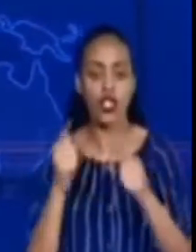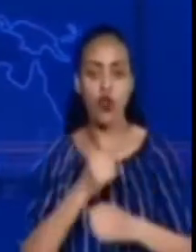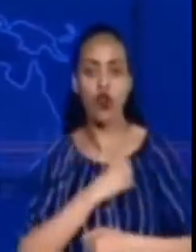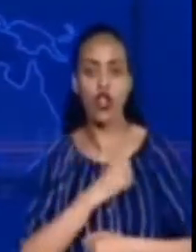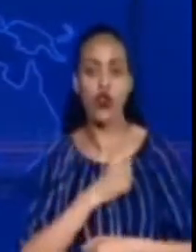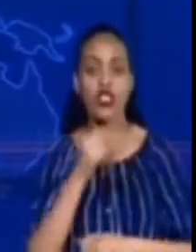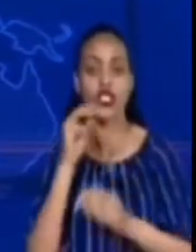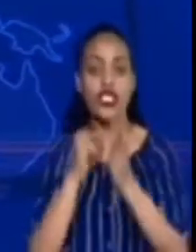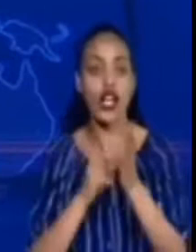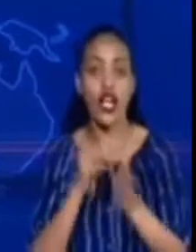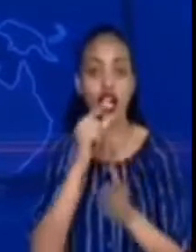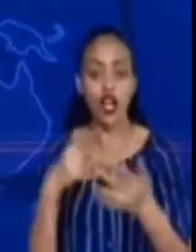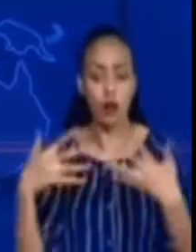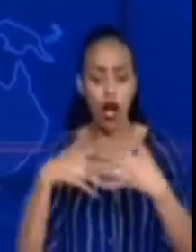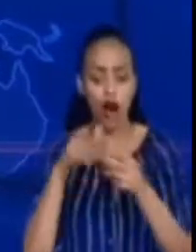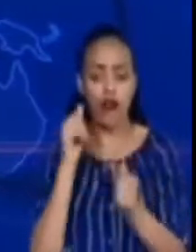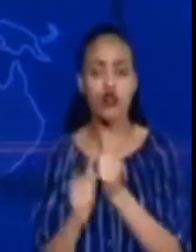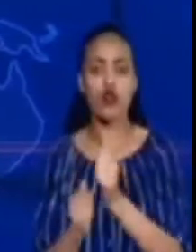ስሙ